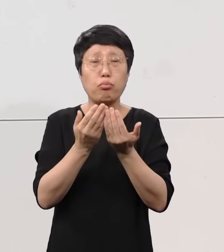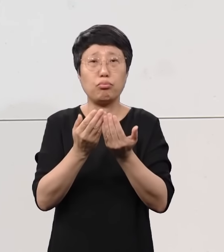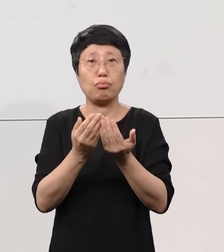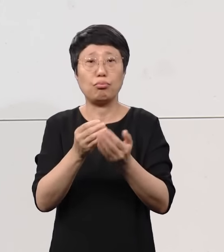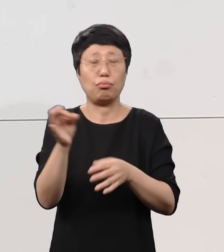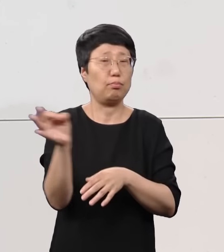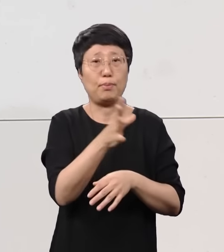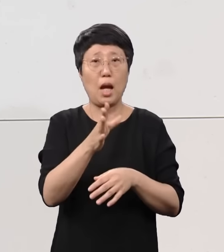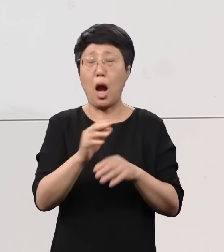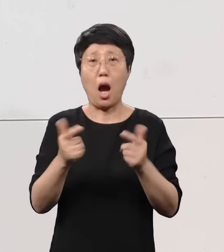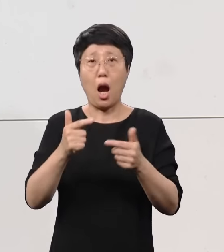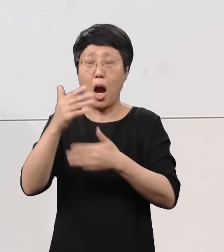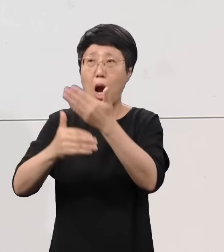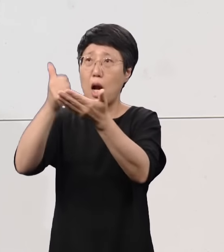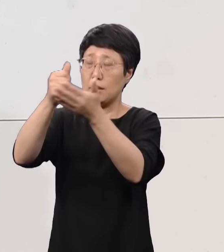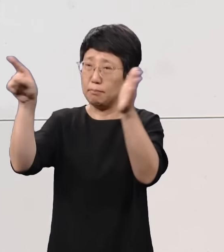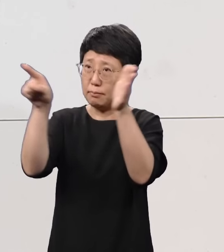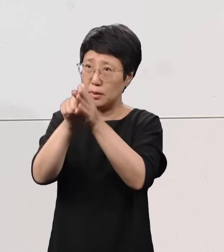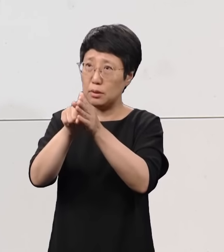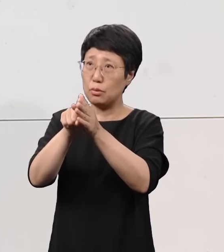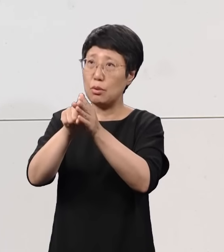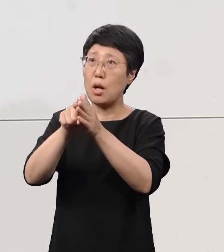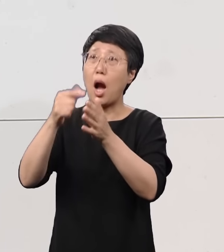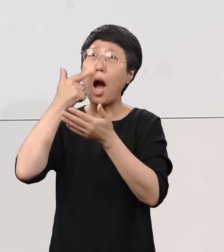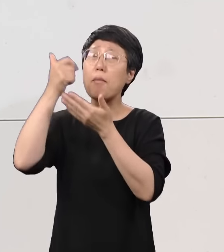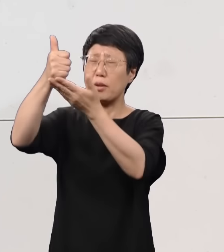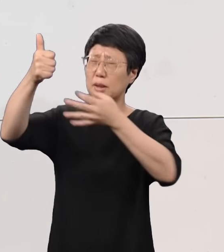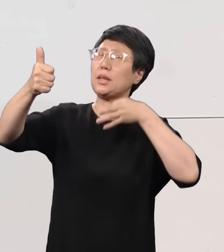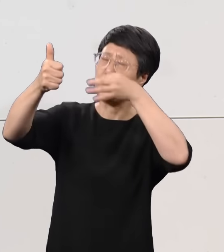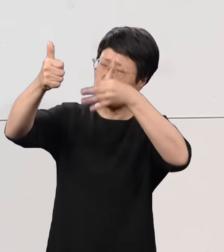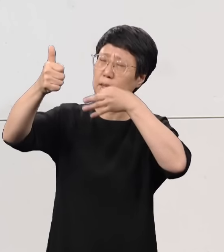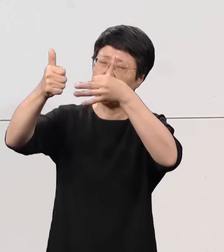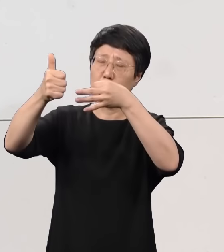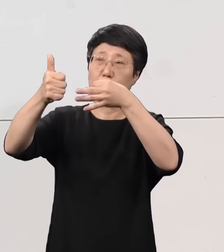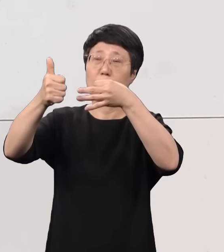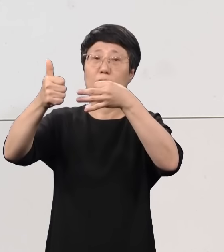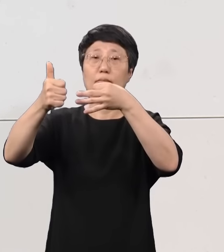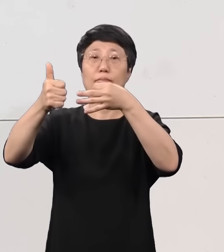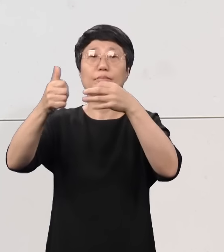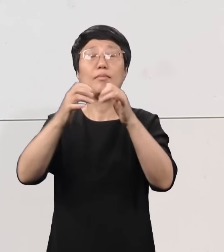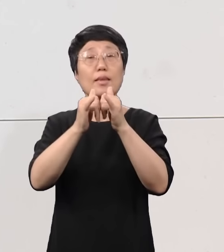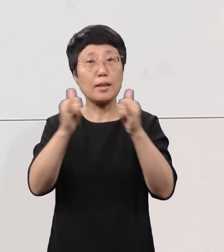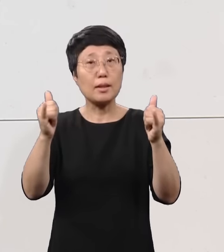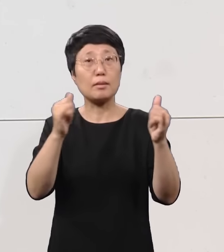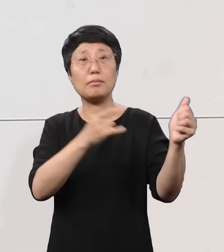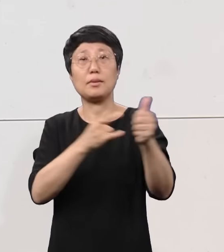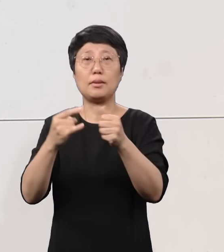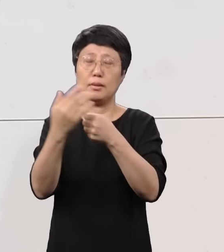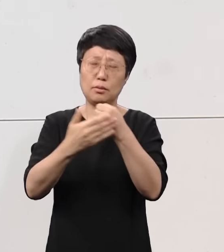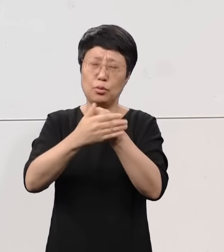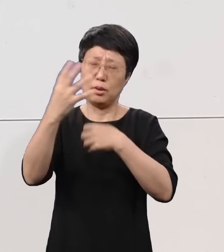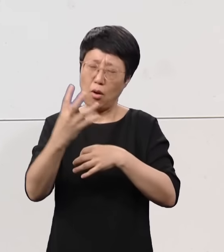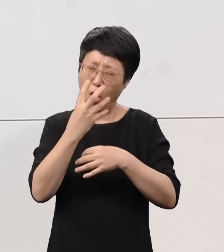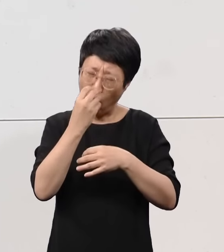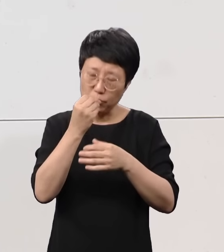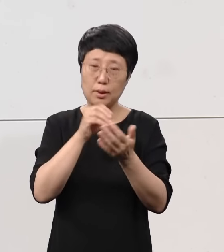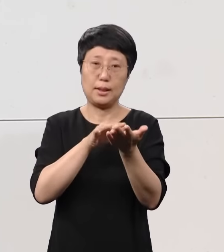아버지라 부르는 이들에게 무상으로 제공되어지는 은총의 또 거룩한 그 약이